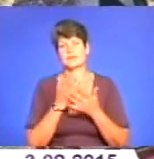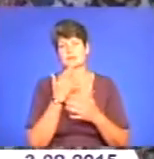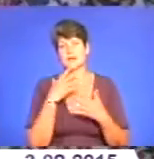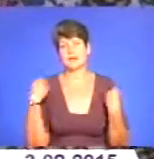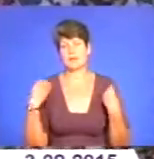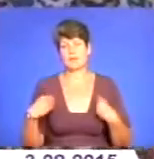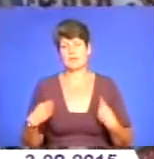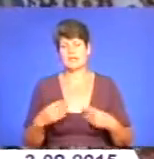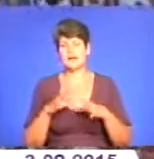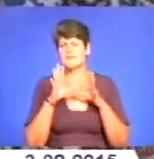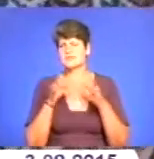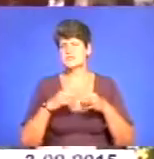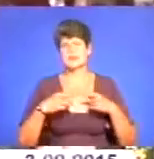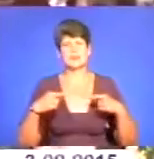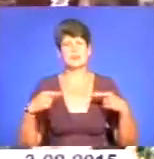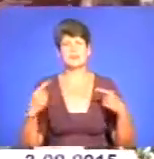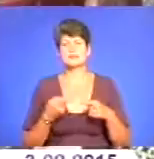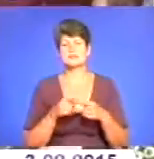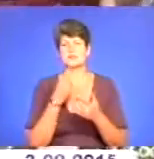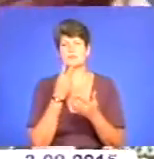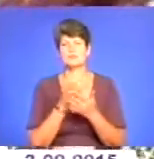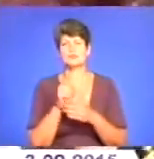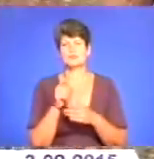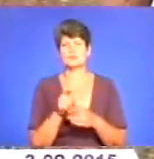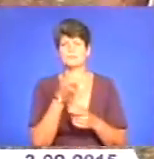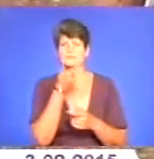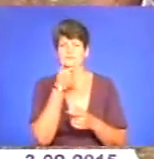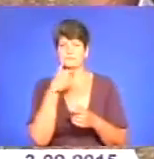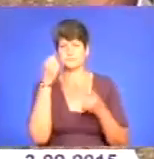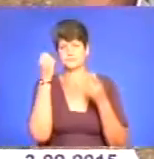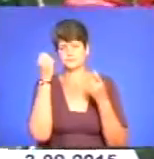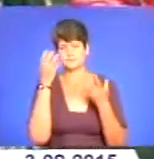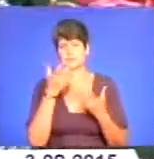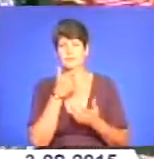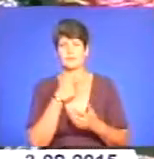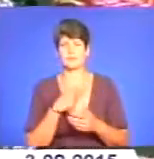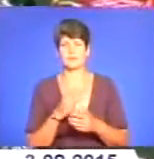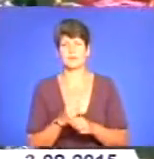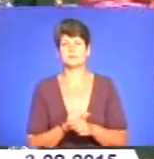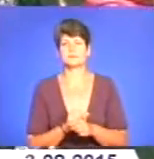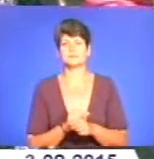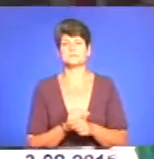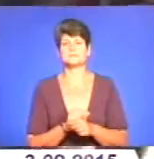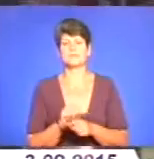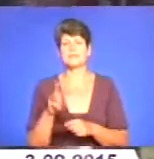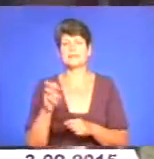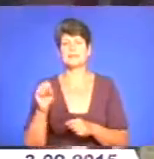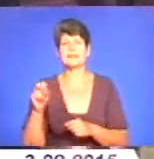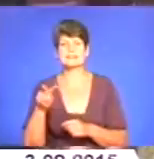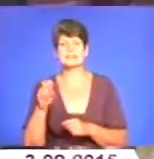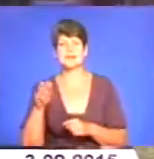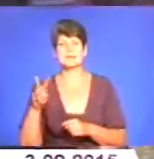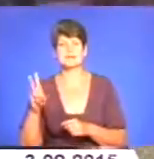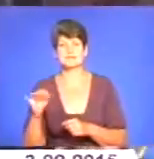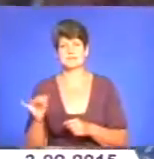Всі елементи лемківського одягу – це свідчення вишуканості естетичного смаку його творців. Лемківський одяг має бути от